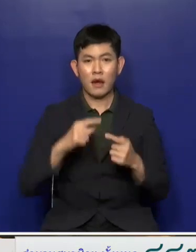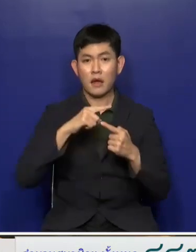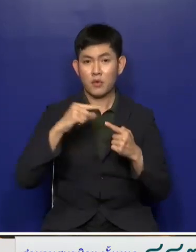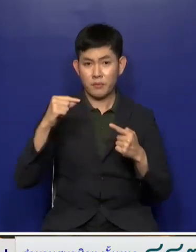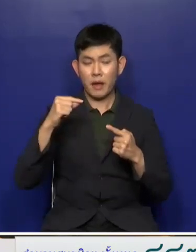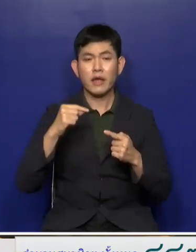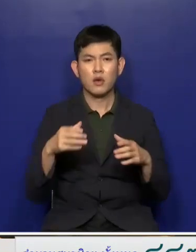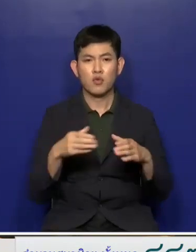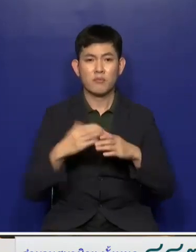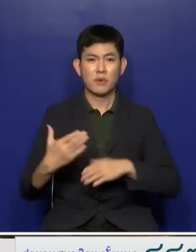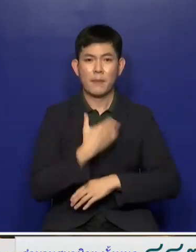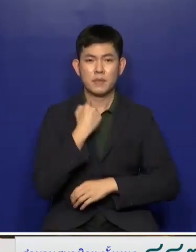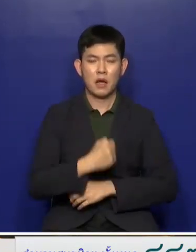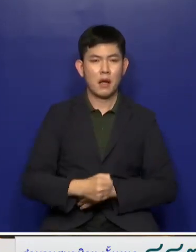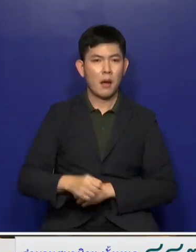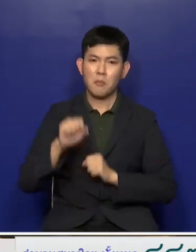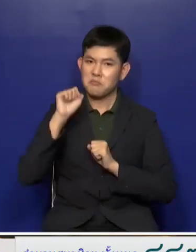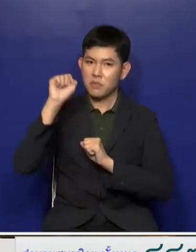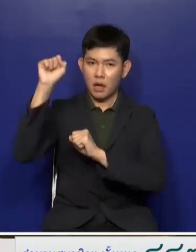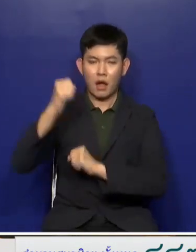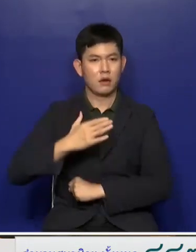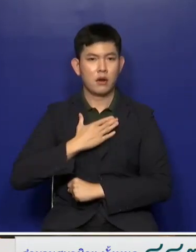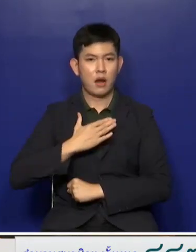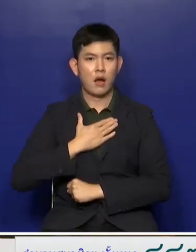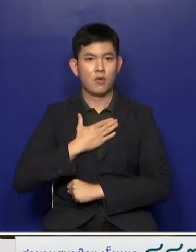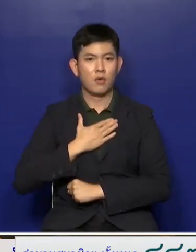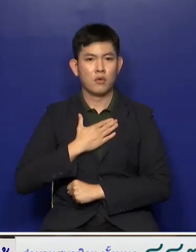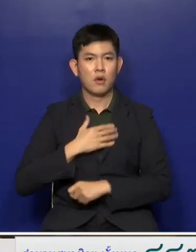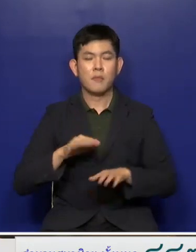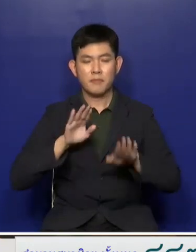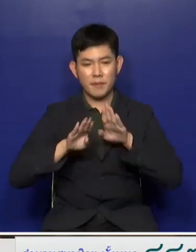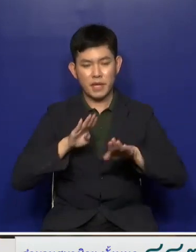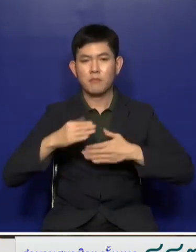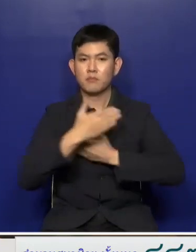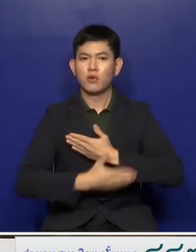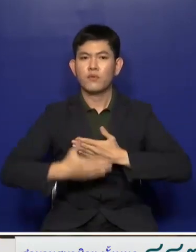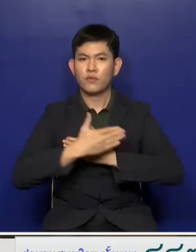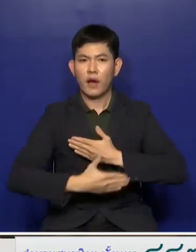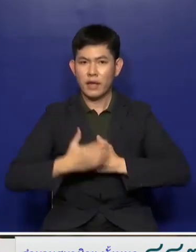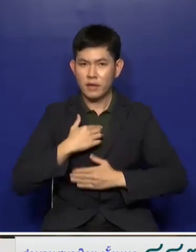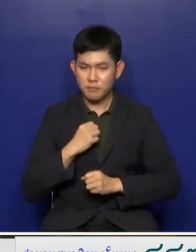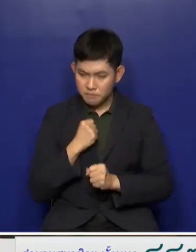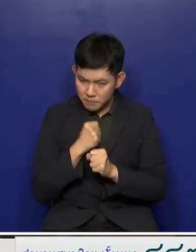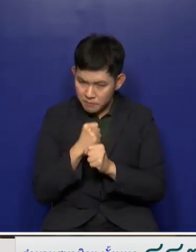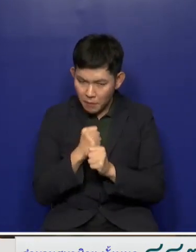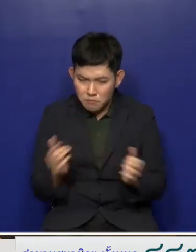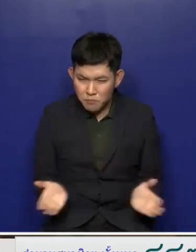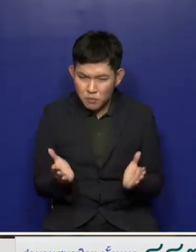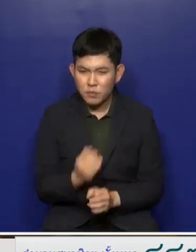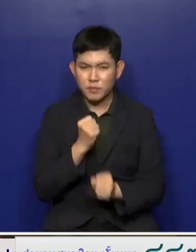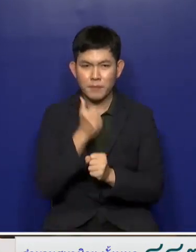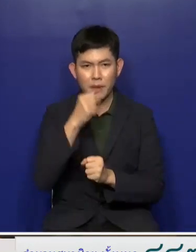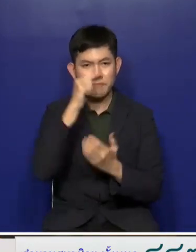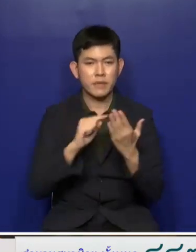าเราจะต้องเป็นอุตสาหกรรมรถไฟให้ได้ในประเทศไทย